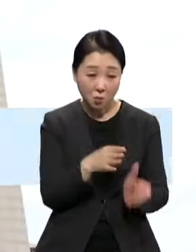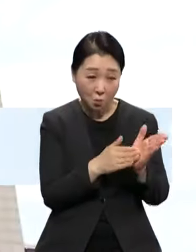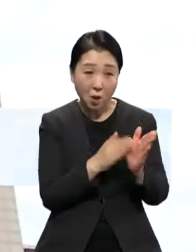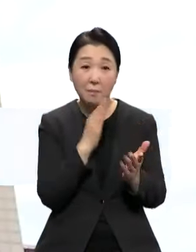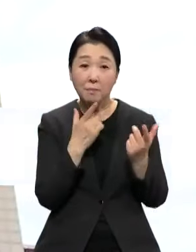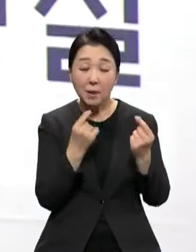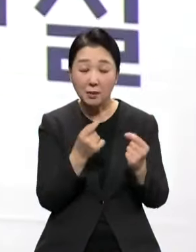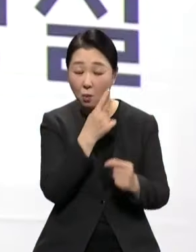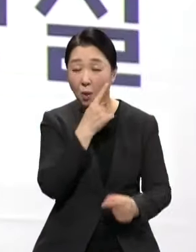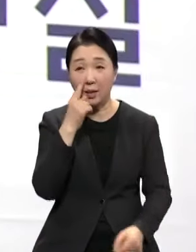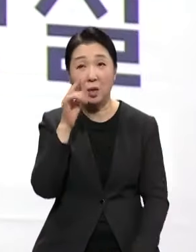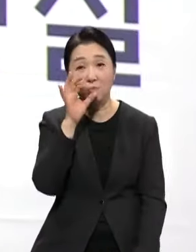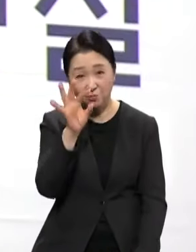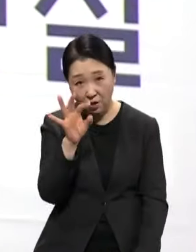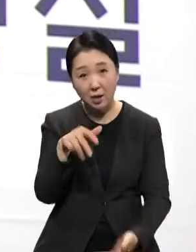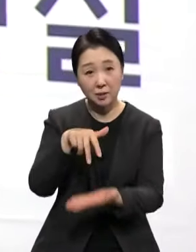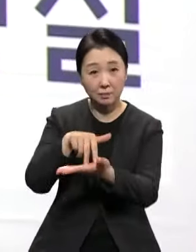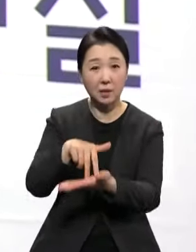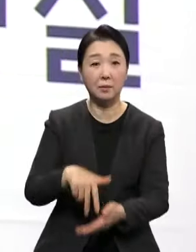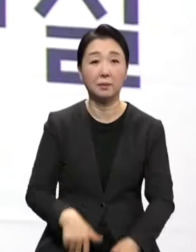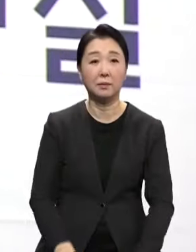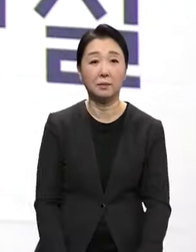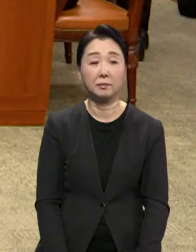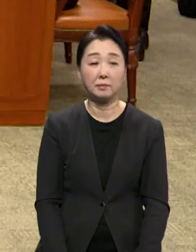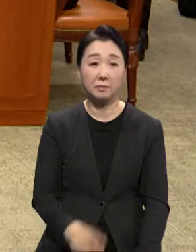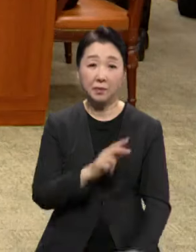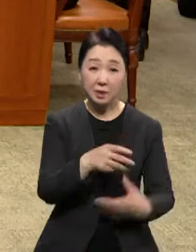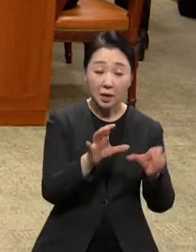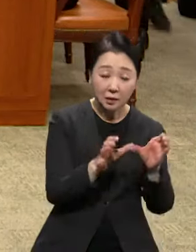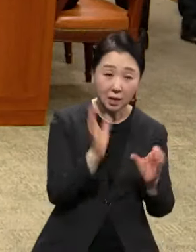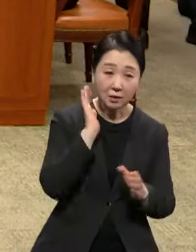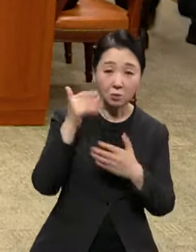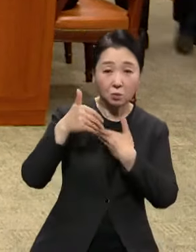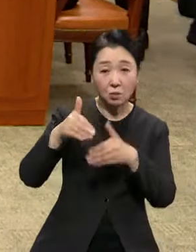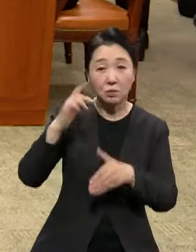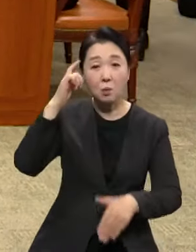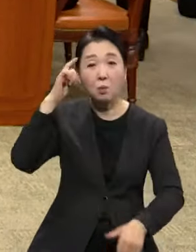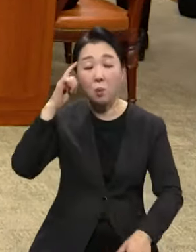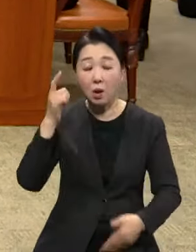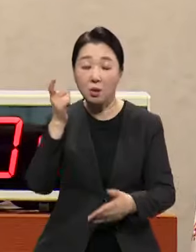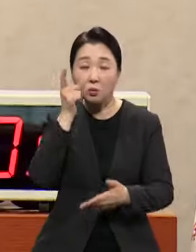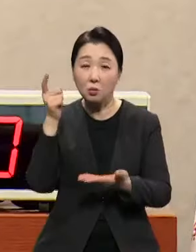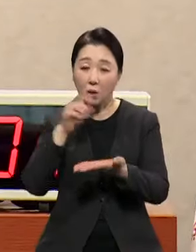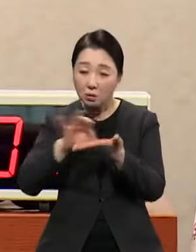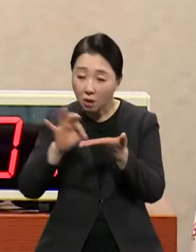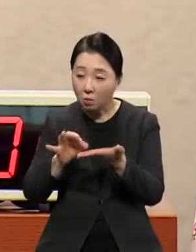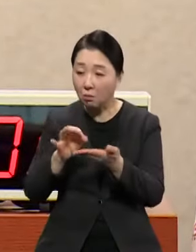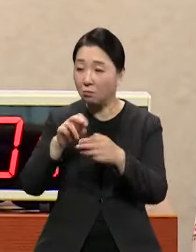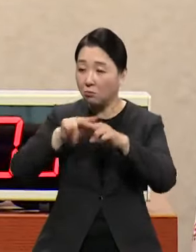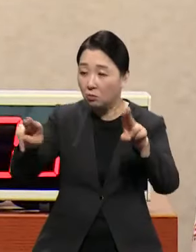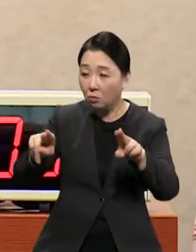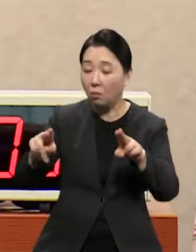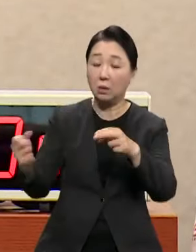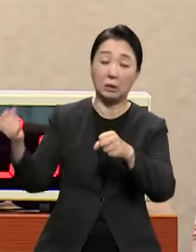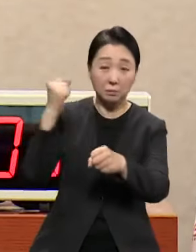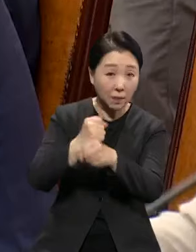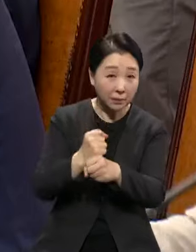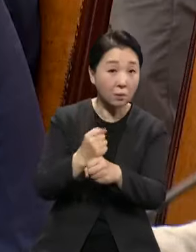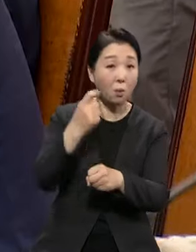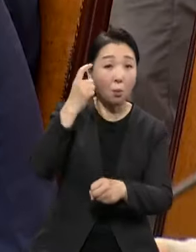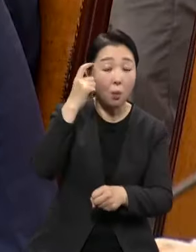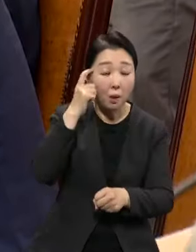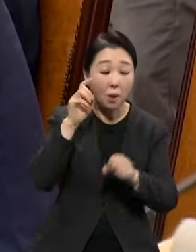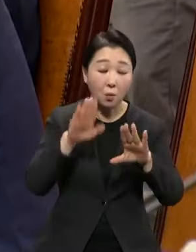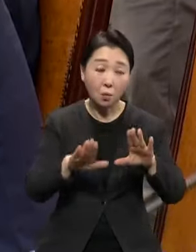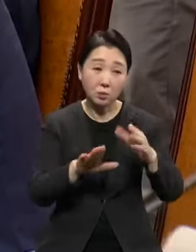보안사항이라 확인해 줄 수 없다고 했습니다. 야당은 대통령실이 왜 쓰던 전화를 해지하고 재개통했는지 오는 19일